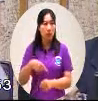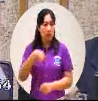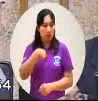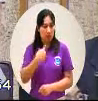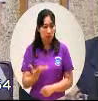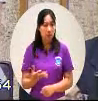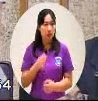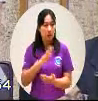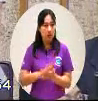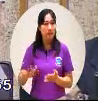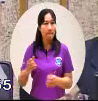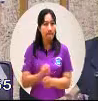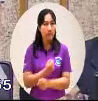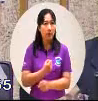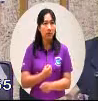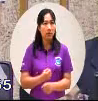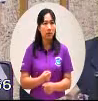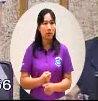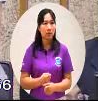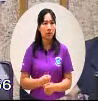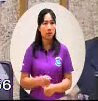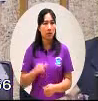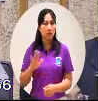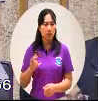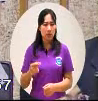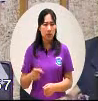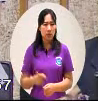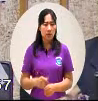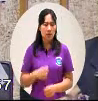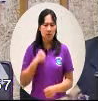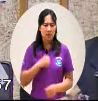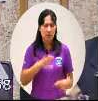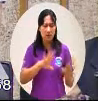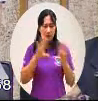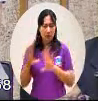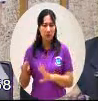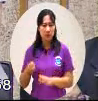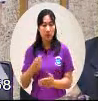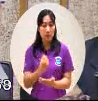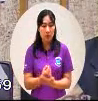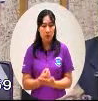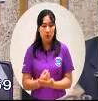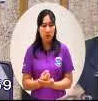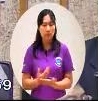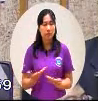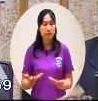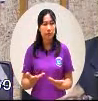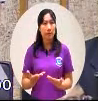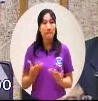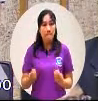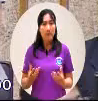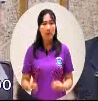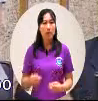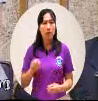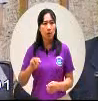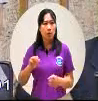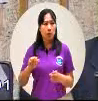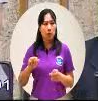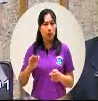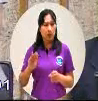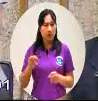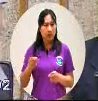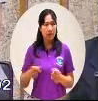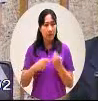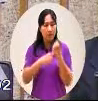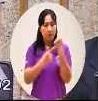有报呢。 但是事实上是不存在的啦。所以我是说这个部分在法律的定义上是它是灭失，依